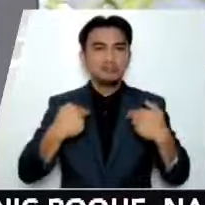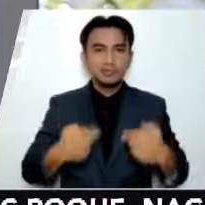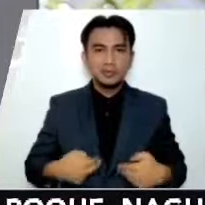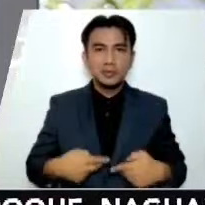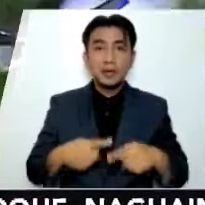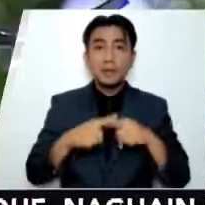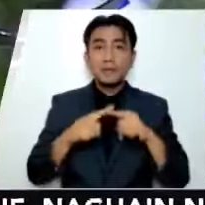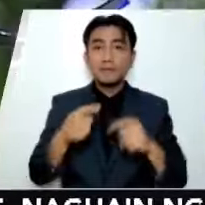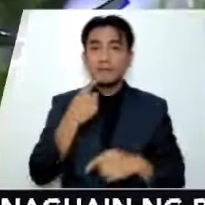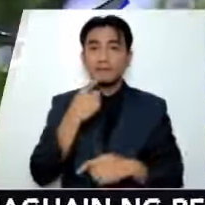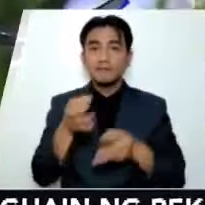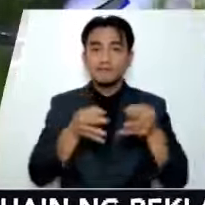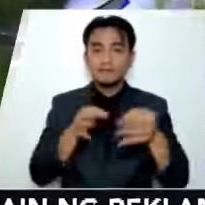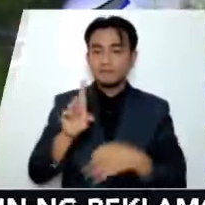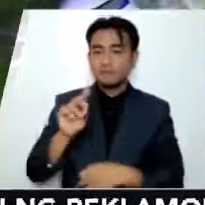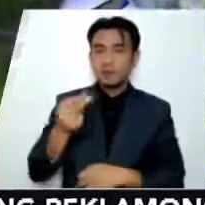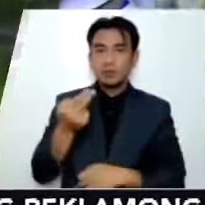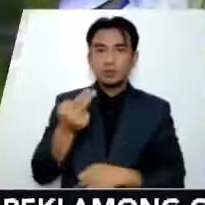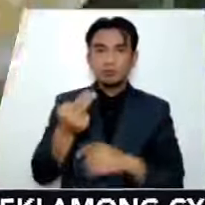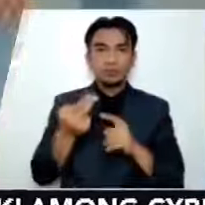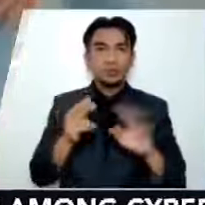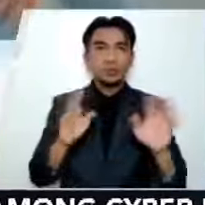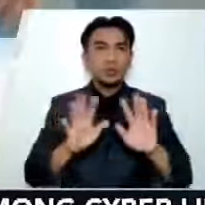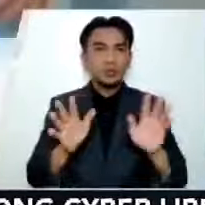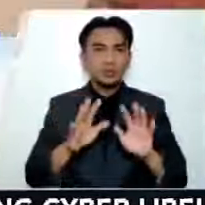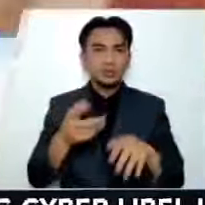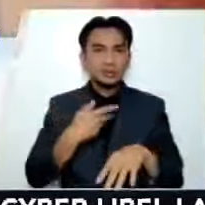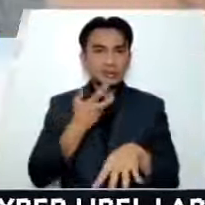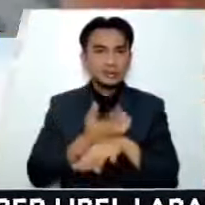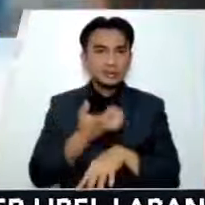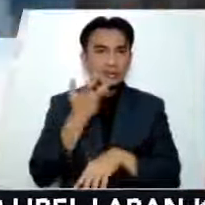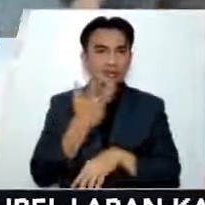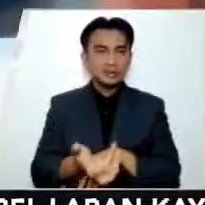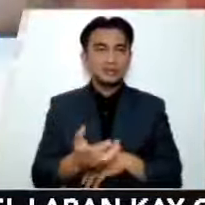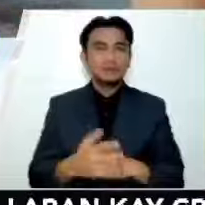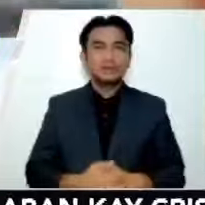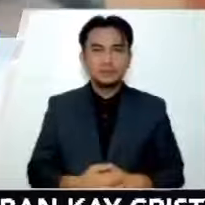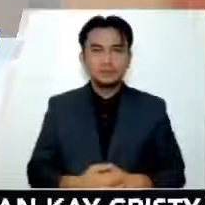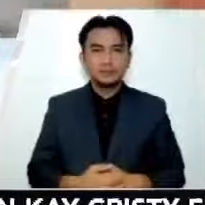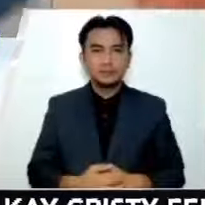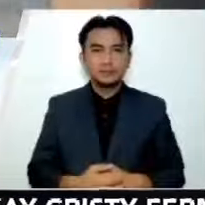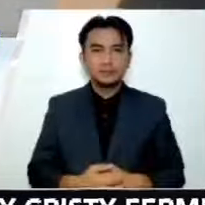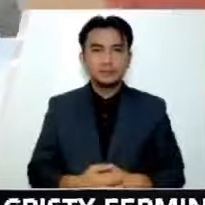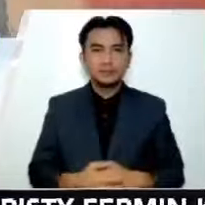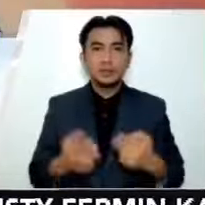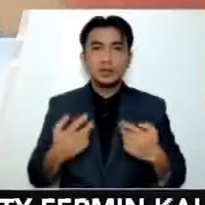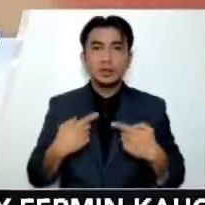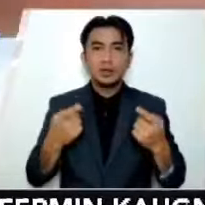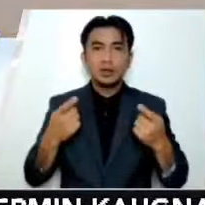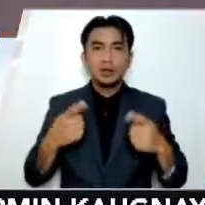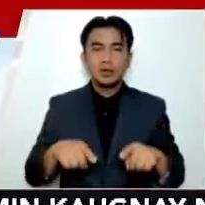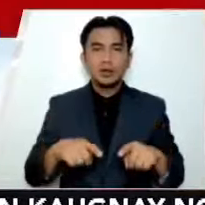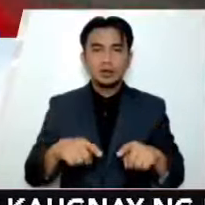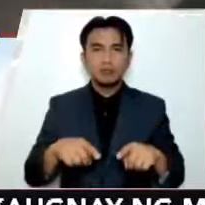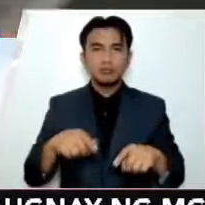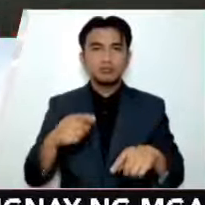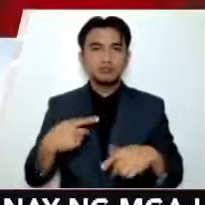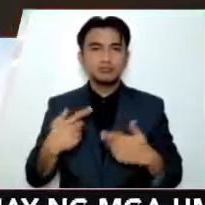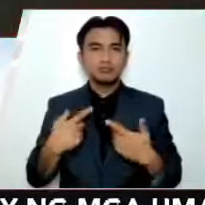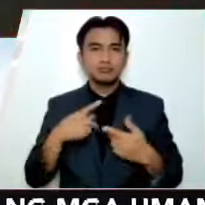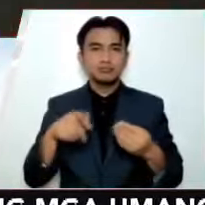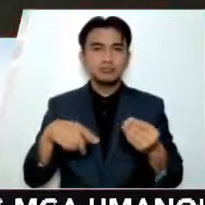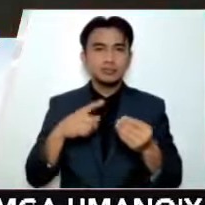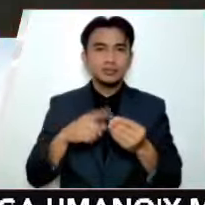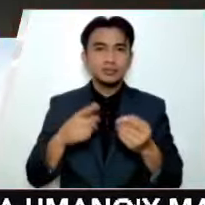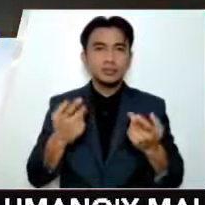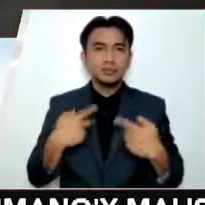DOH, huwag magpaloko. Ngayong World No Tobacco Day, inilunsad nila ang kampanya laban sa panganib ng tabako